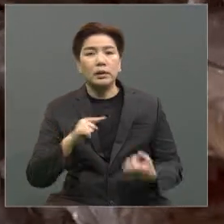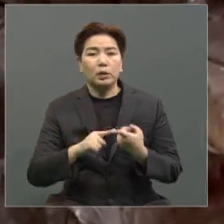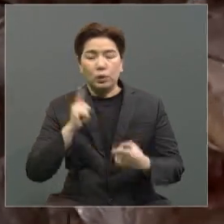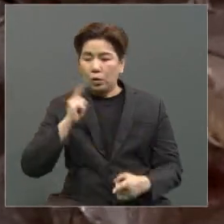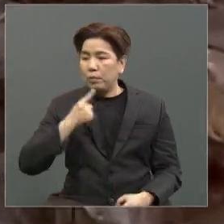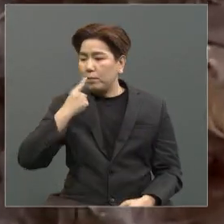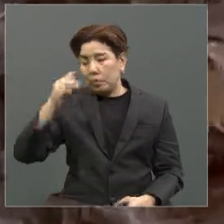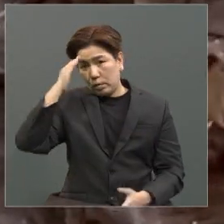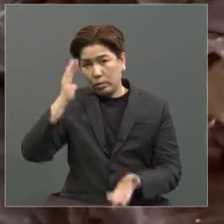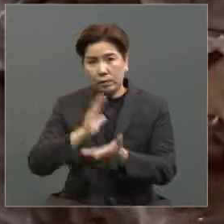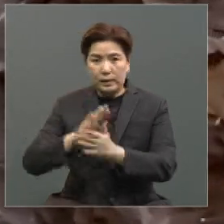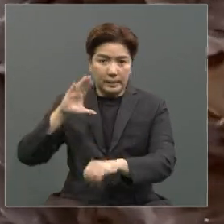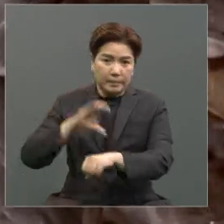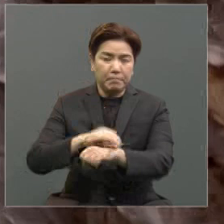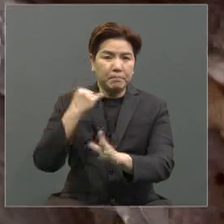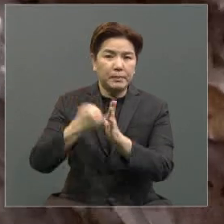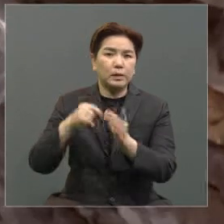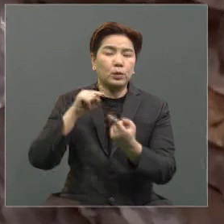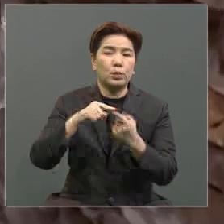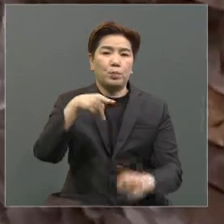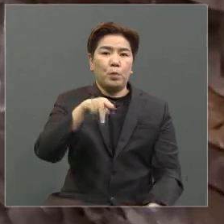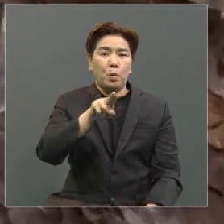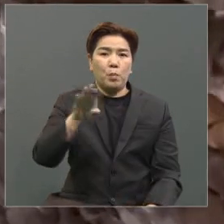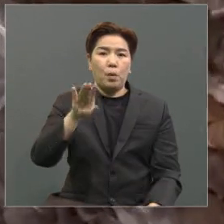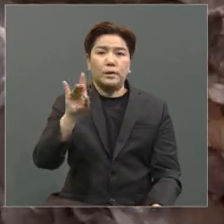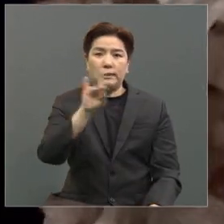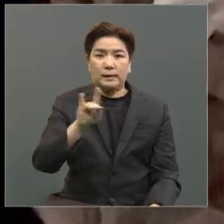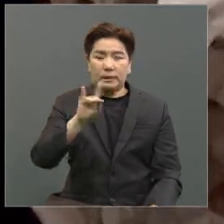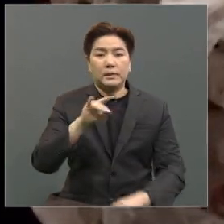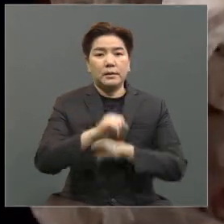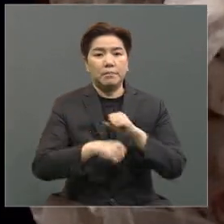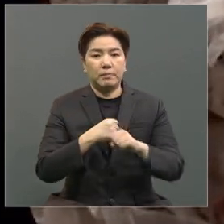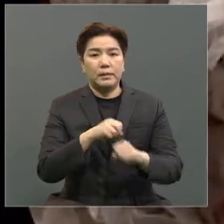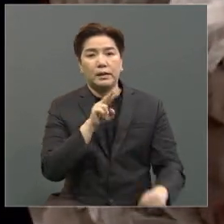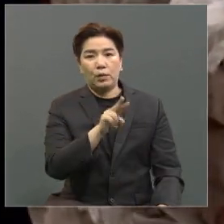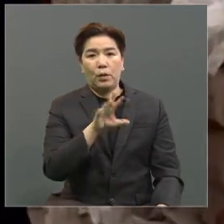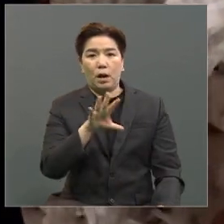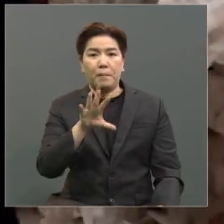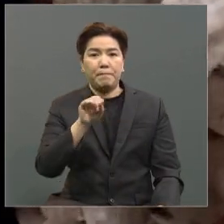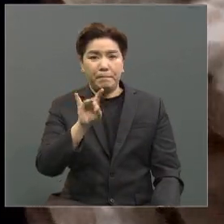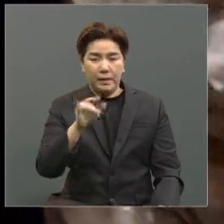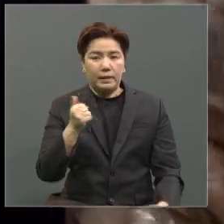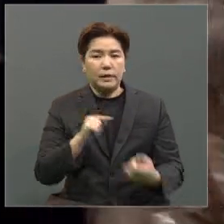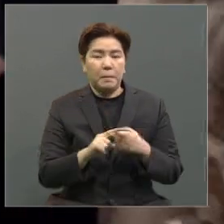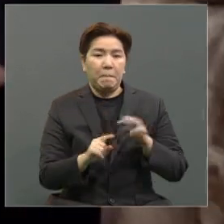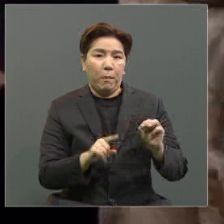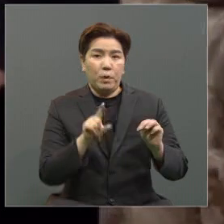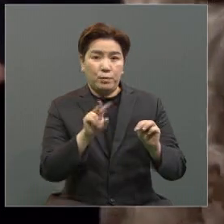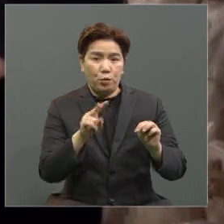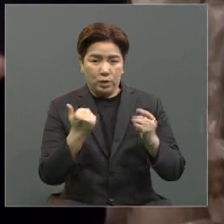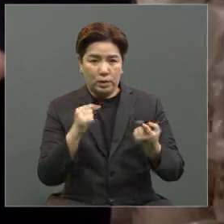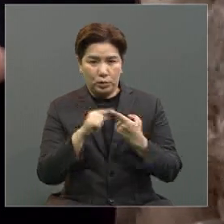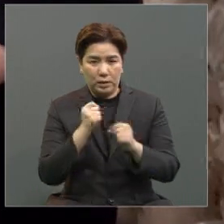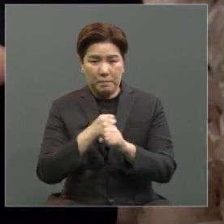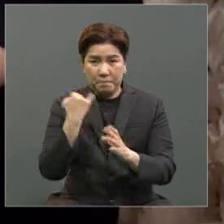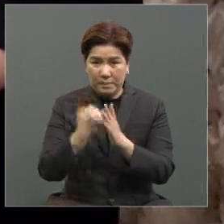จะต้องโดนแจ้งความผิดเป็นความผิดตามพระราชบัญญัติโรคระบาดสัตว์พุทธศัก 2558มาตรา 22ซึ่งอันเนี้ยมีโทษ